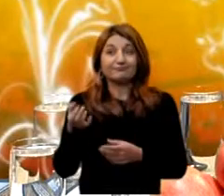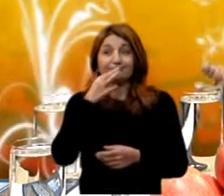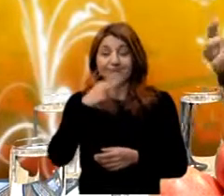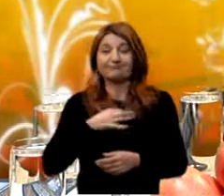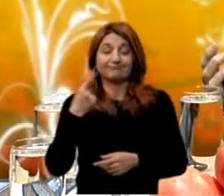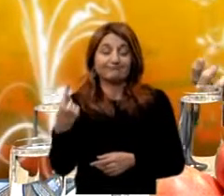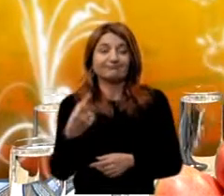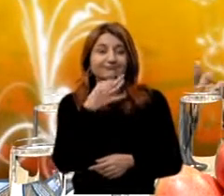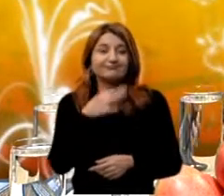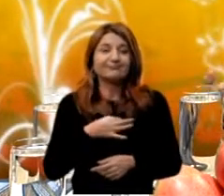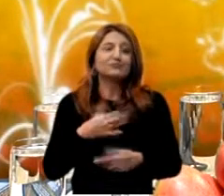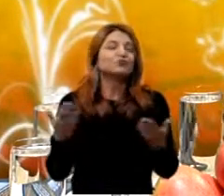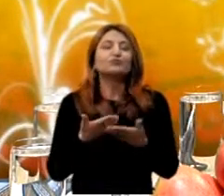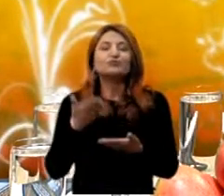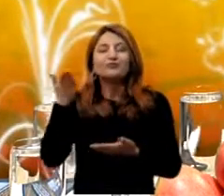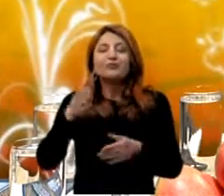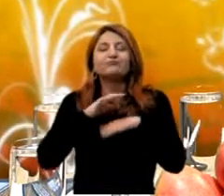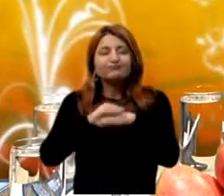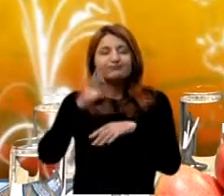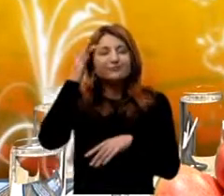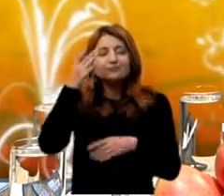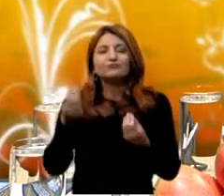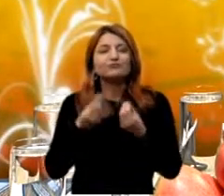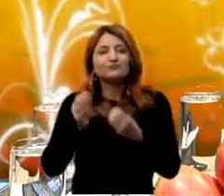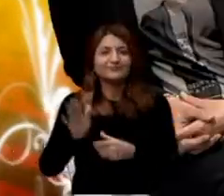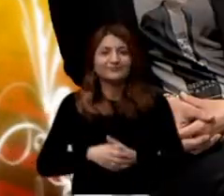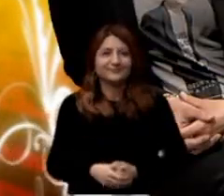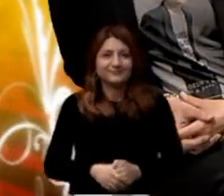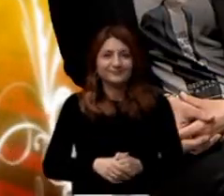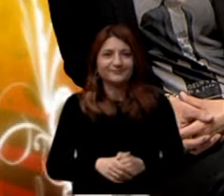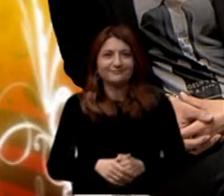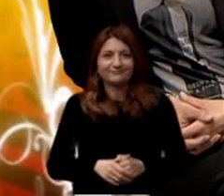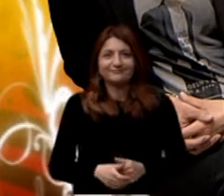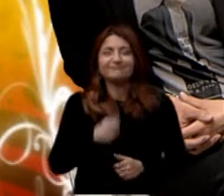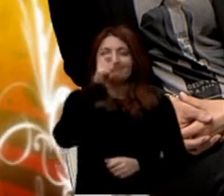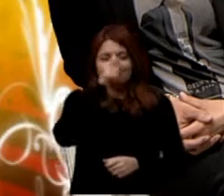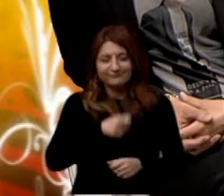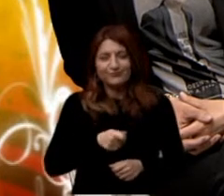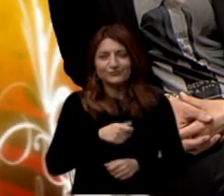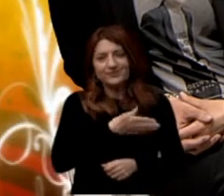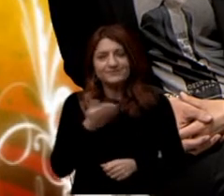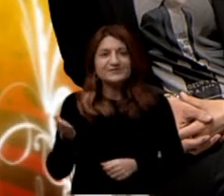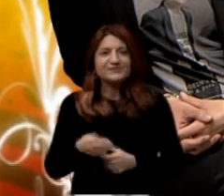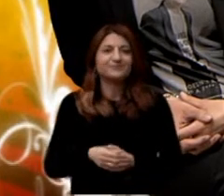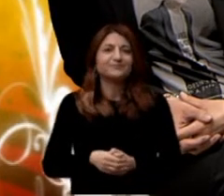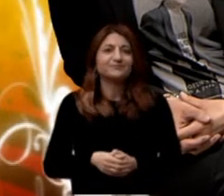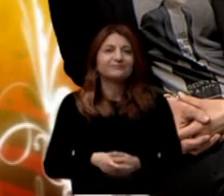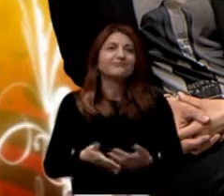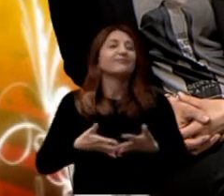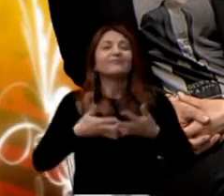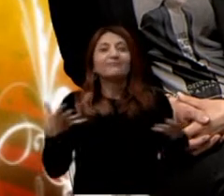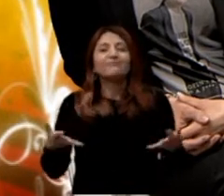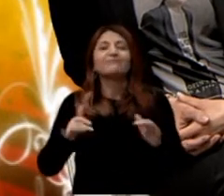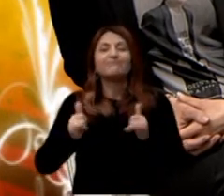to što vi imate i o čemu vi vodite brigu. Poštovanje, prije svega zaista je velika